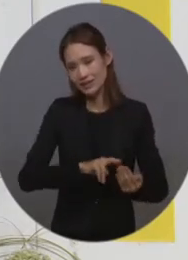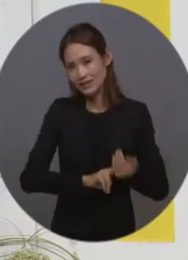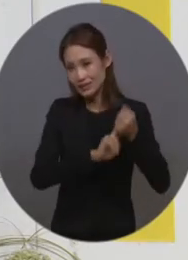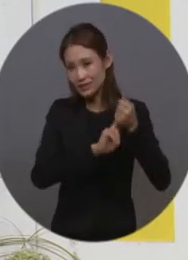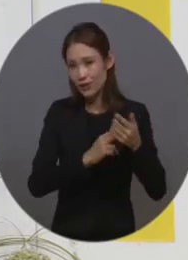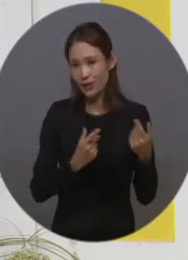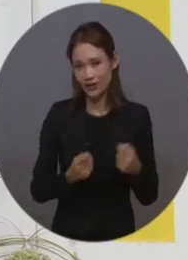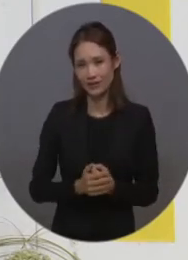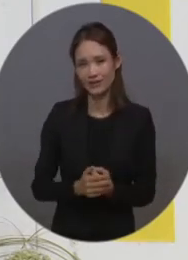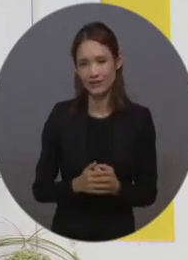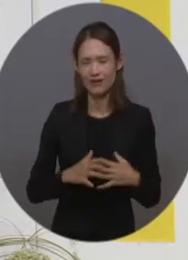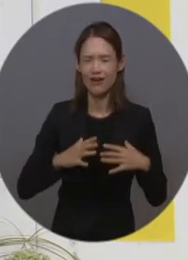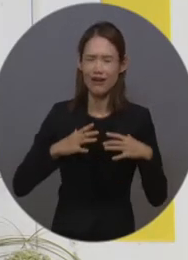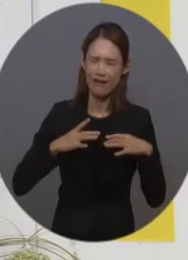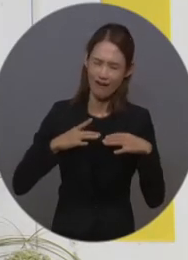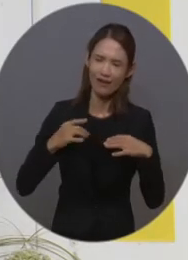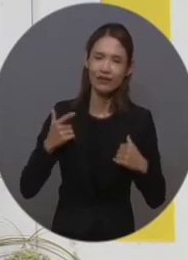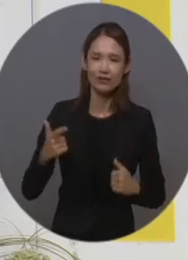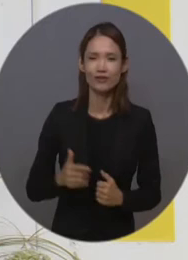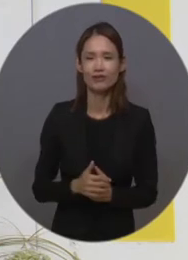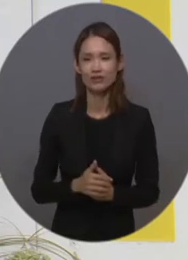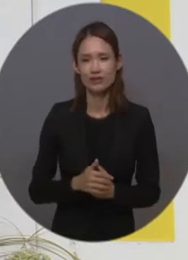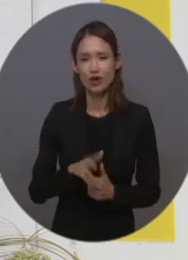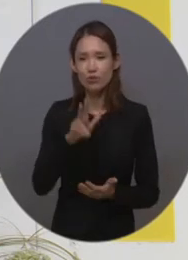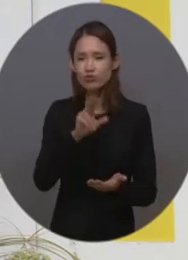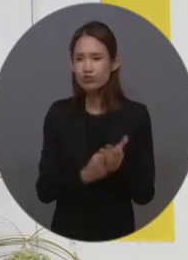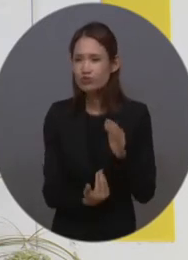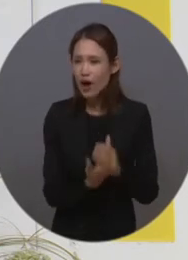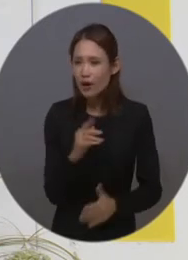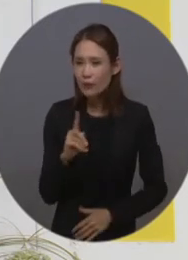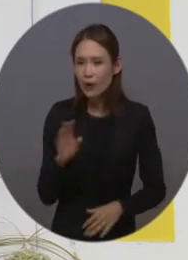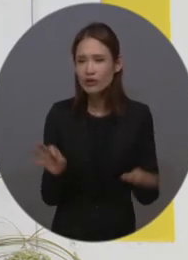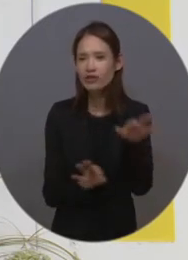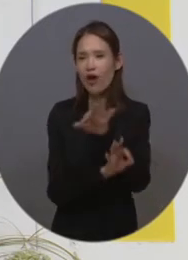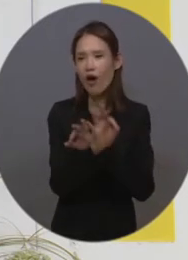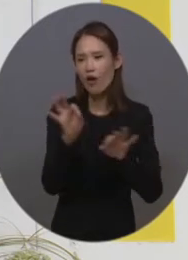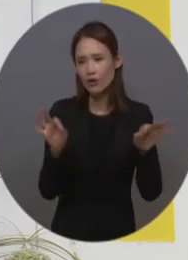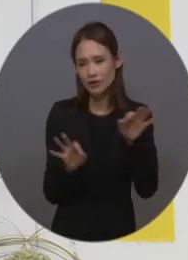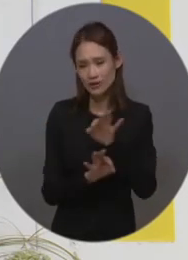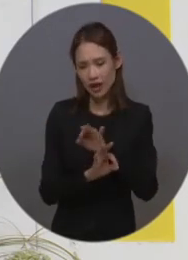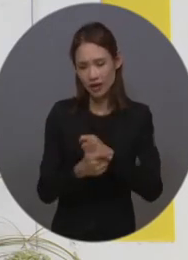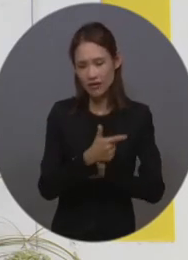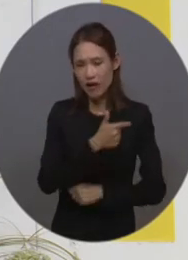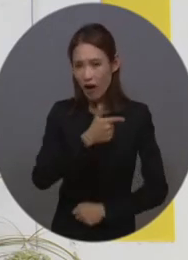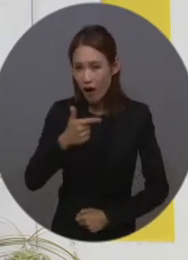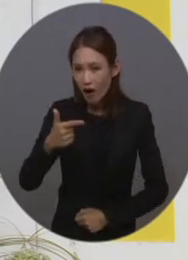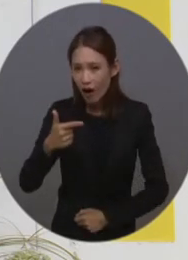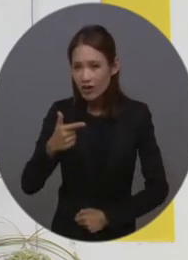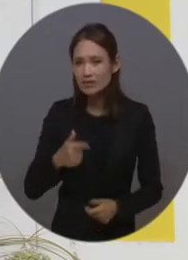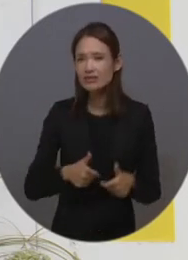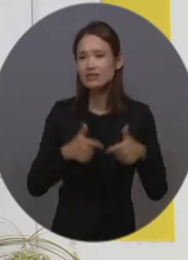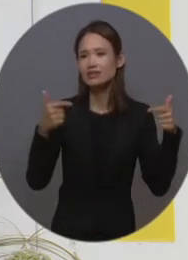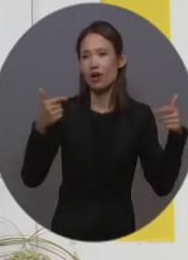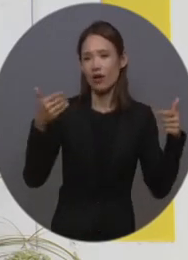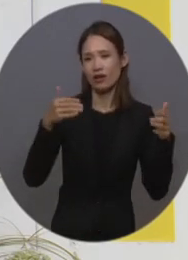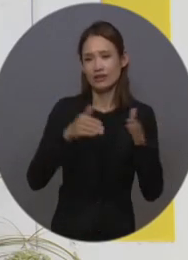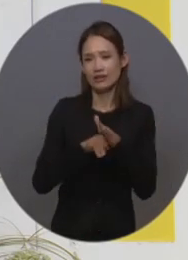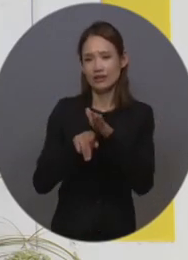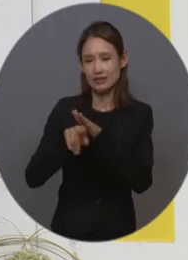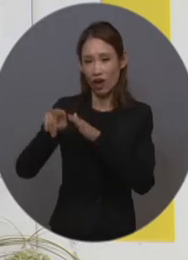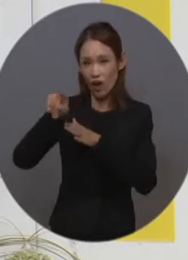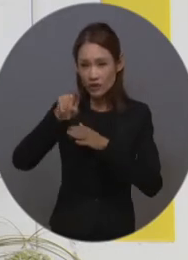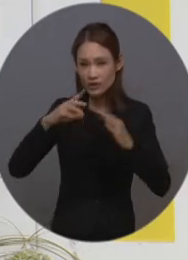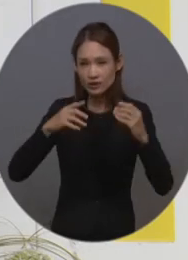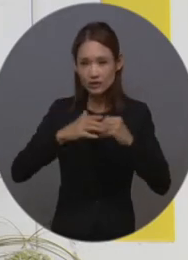자랑스러운 거죠. 그런데 문제는 경제 규모는 이렇게 커졌는데 네. 우리가 선진국 의식과 선진국